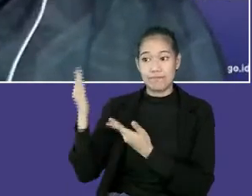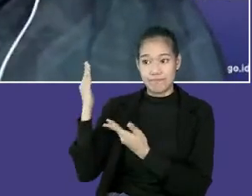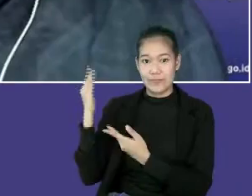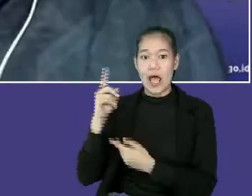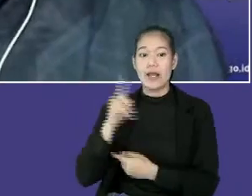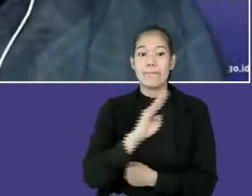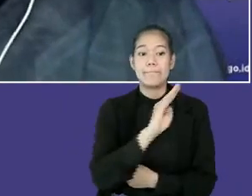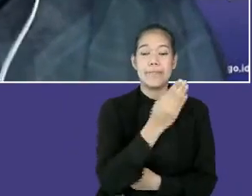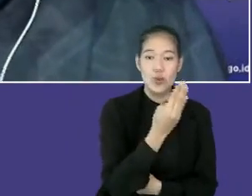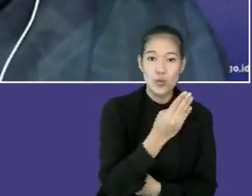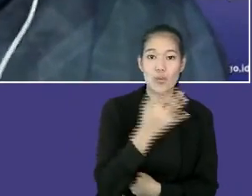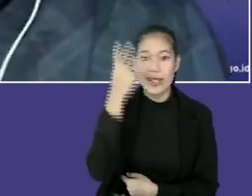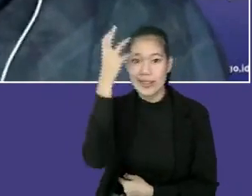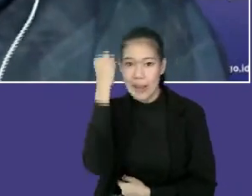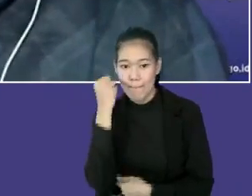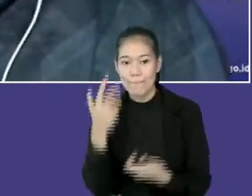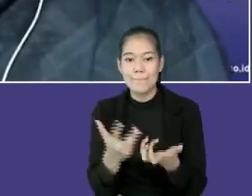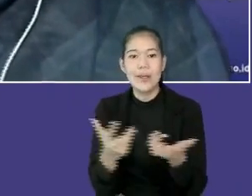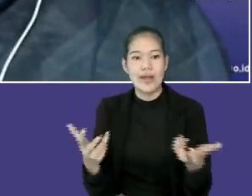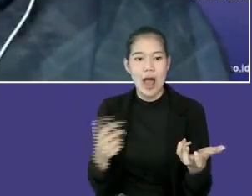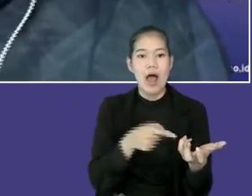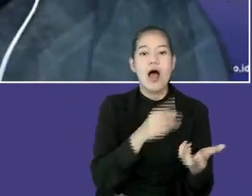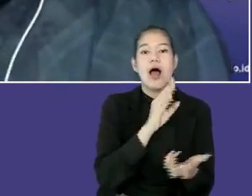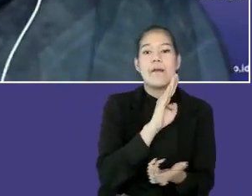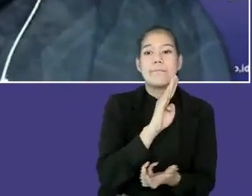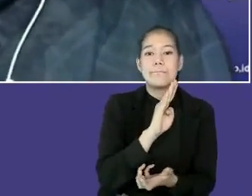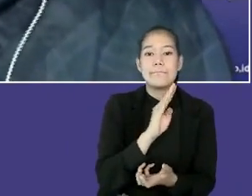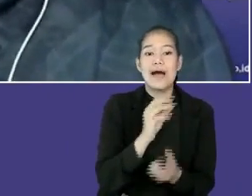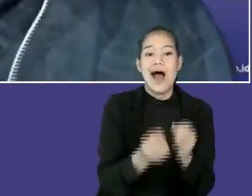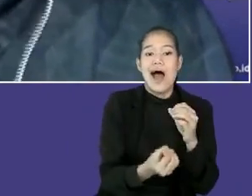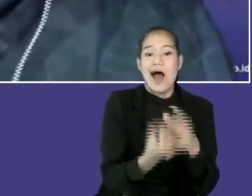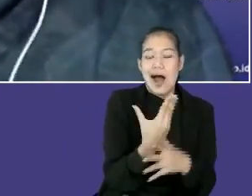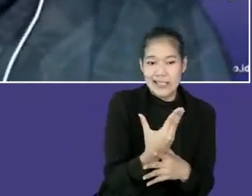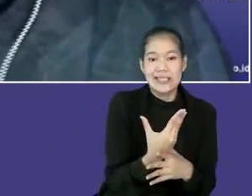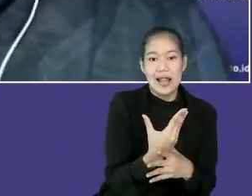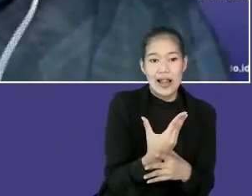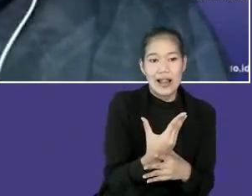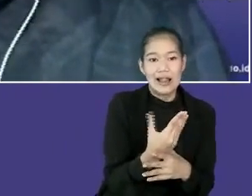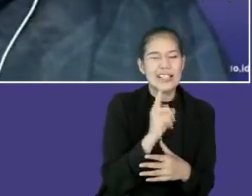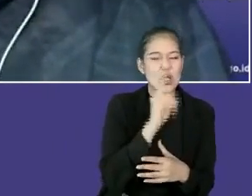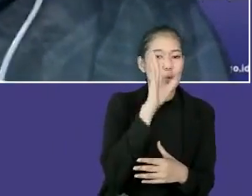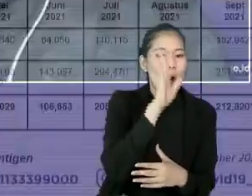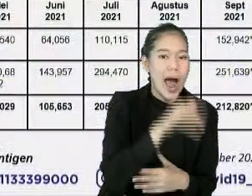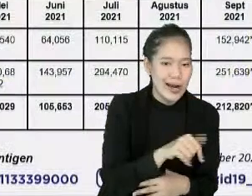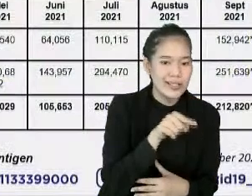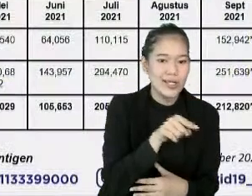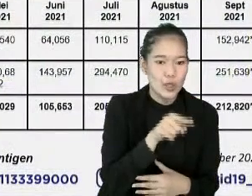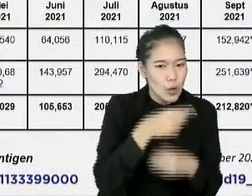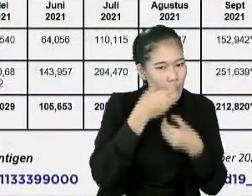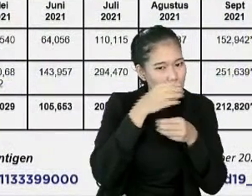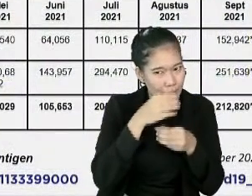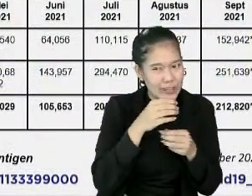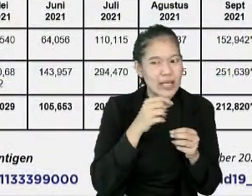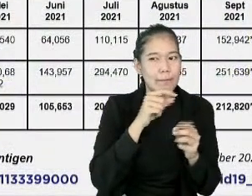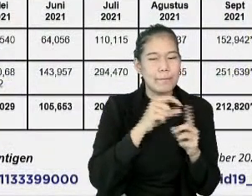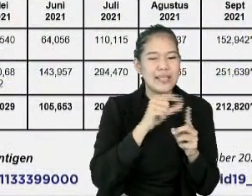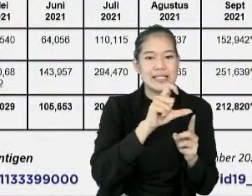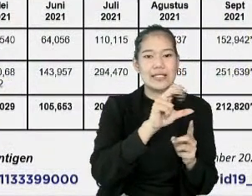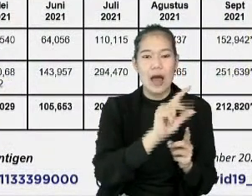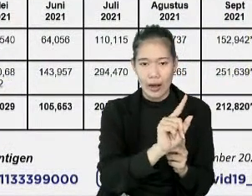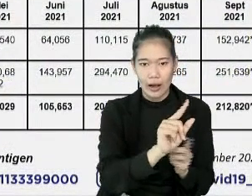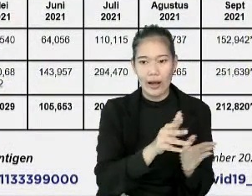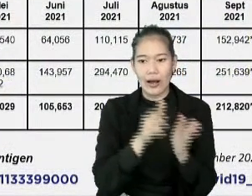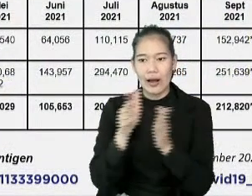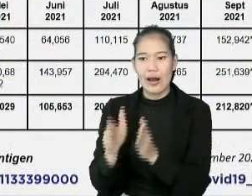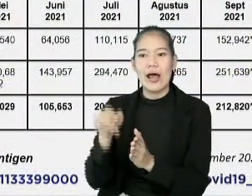ada yang warna biru ada yang hitam ini Kita bedakan mana komposisi hasil pemeriksaan spesimen harian yang merupakan hasil pemeriksaan fisik arek